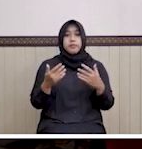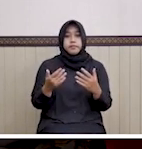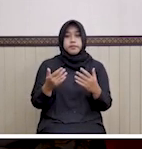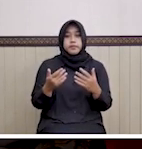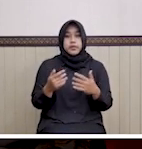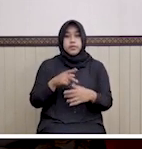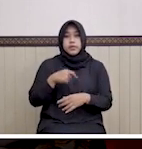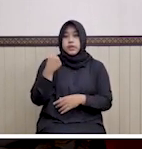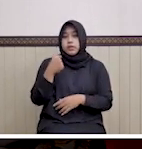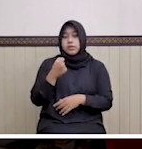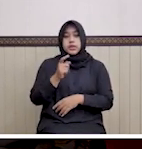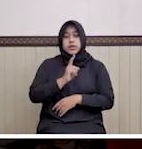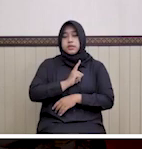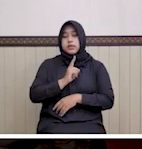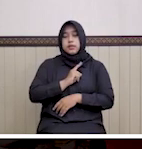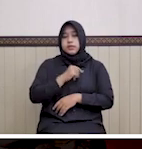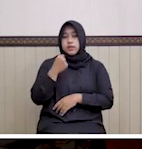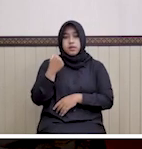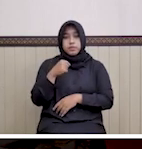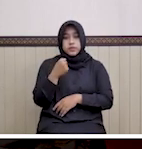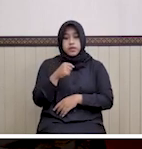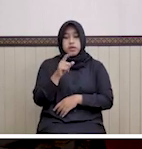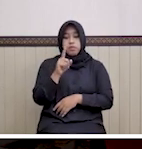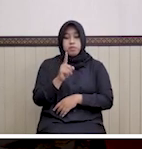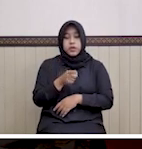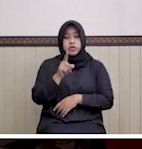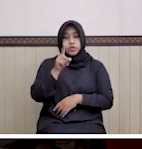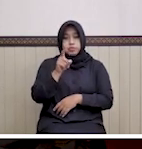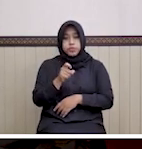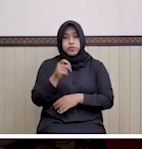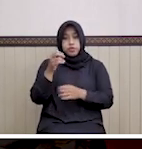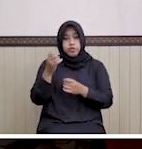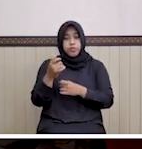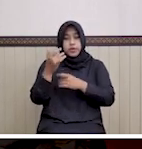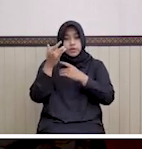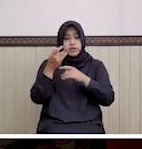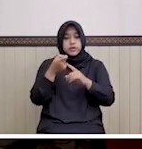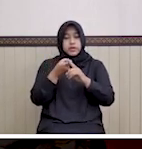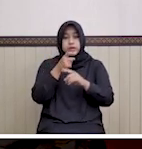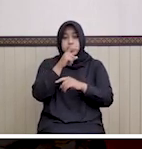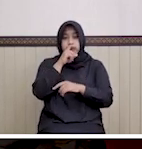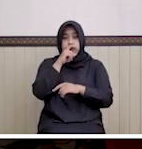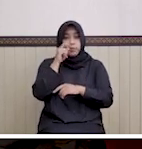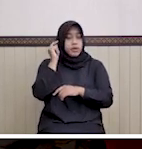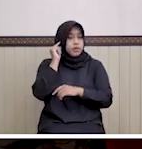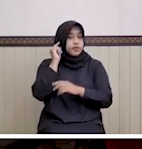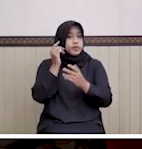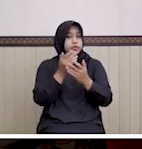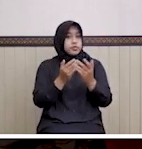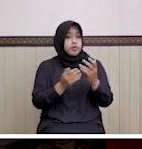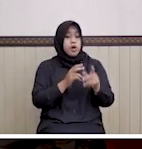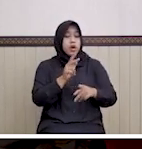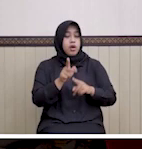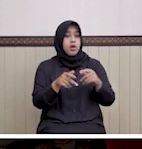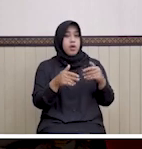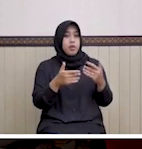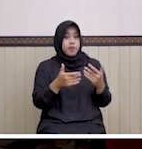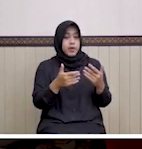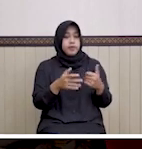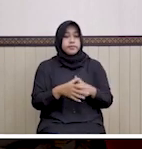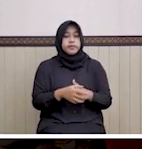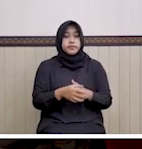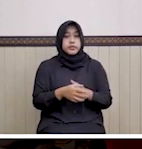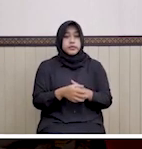tidak bisa sendiri tentunya perlu informasi dari bapak ibu semua ketika memang